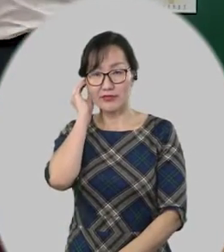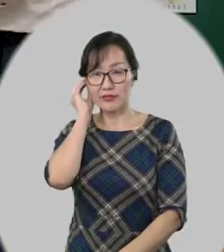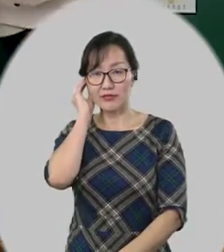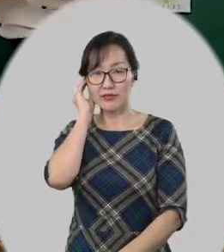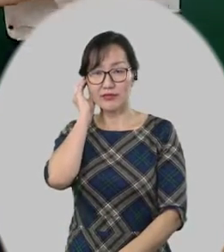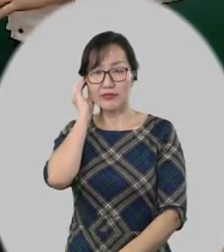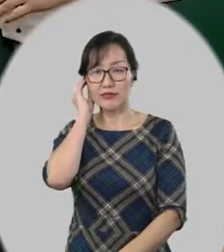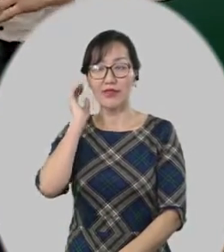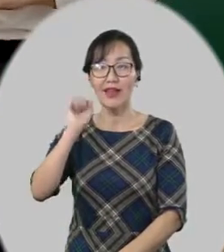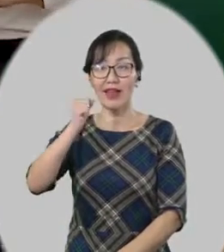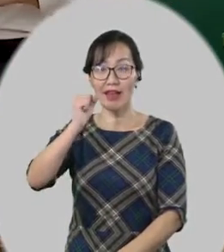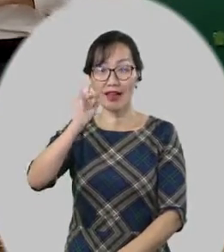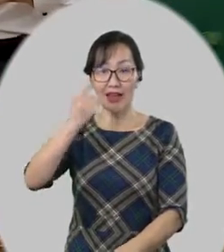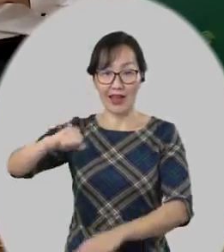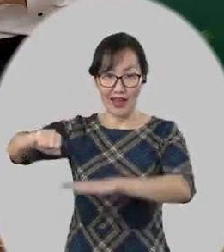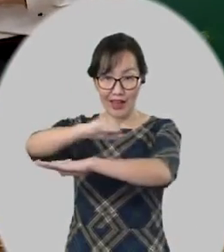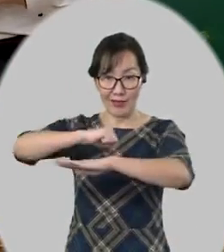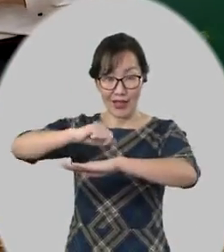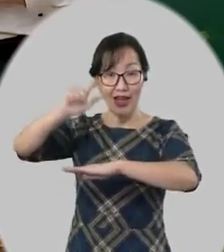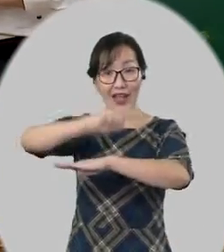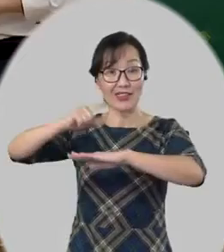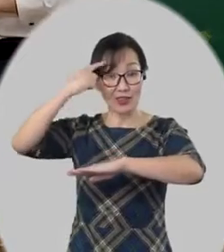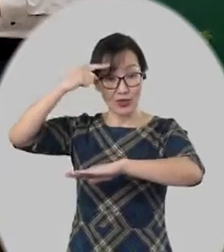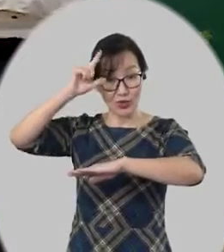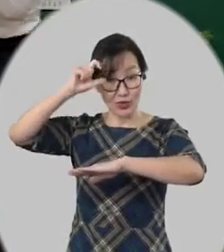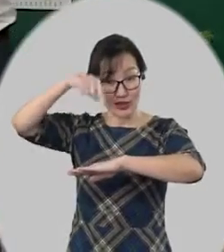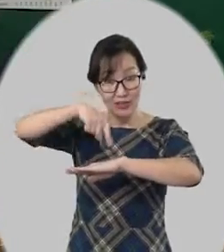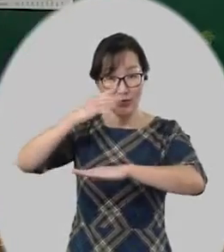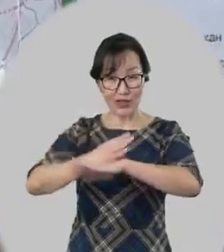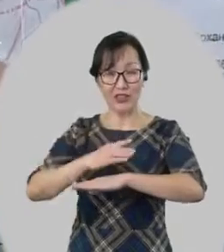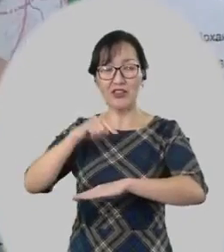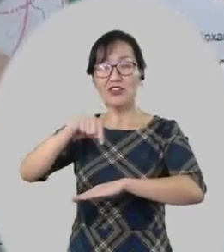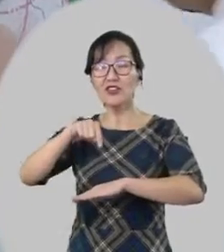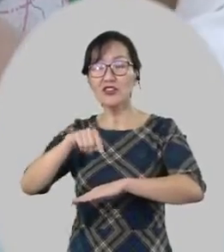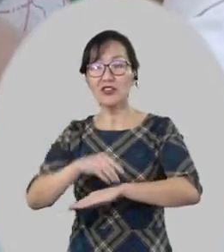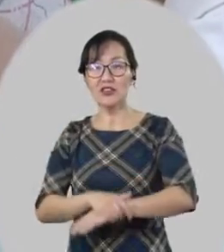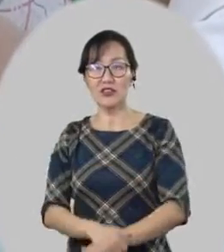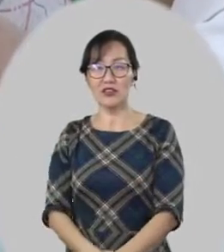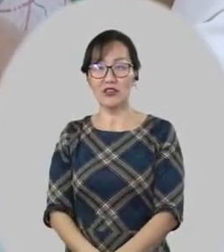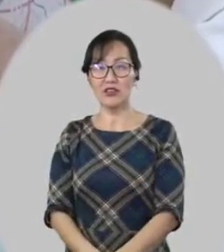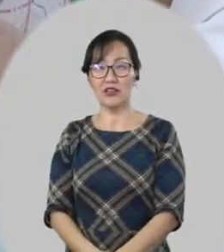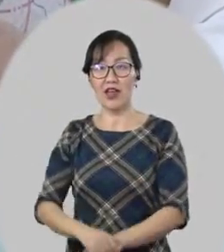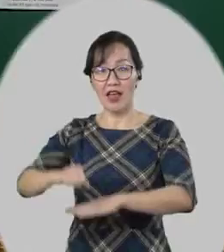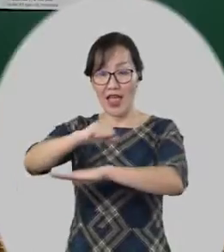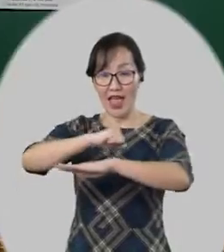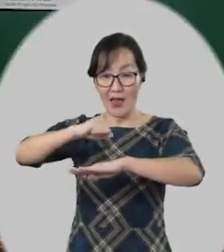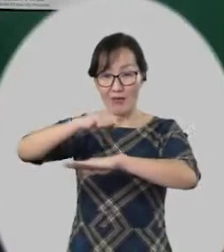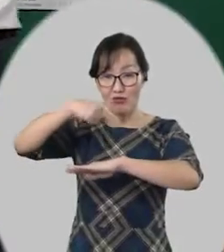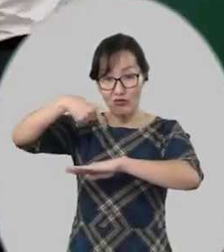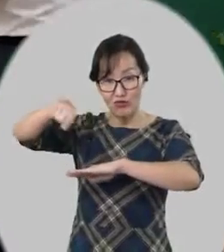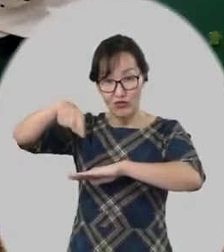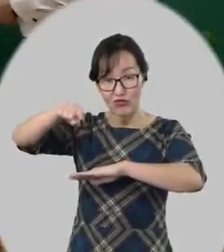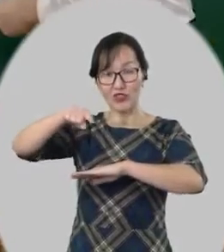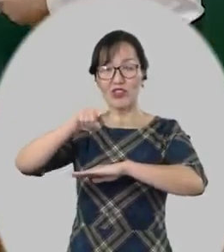За, Архангай аймгийг газрын зураг дээр цэцэрлэг гэж тэмдэглэсэн байна. Тэгэхээр аймгийн төвийн